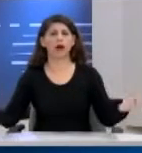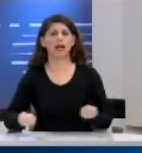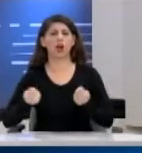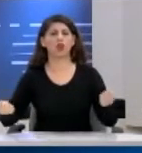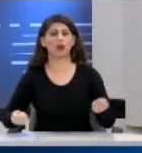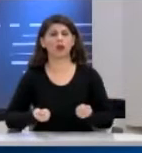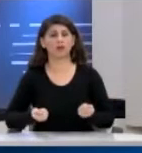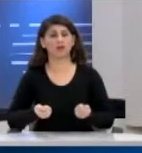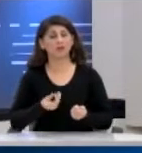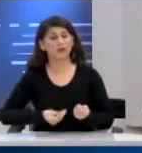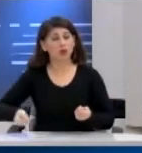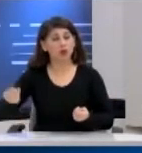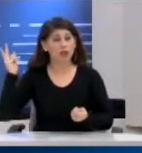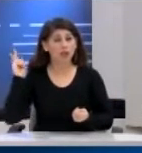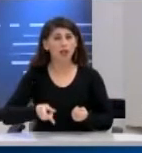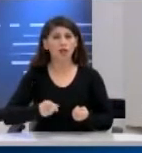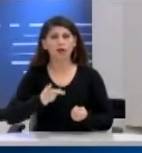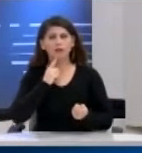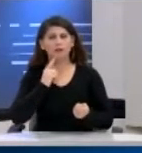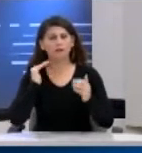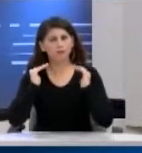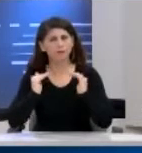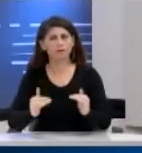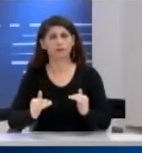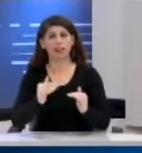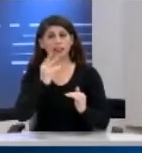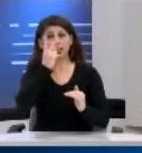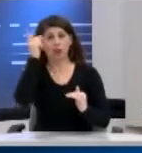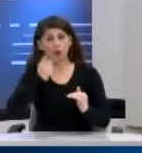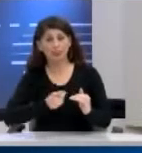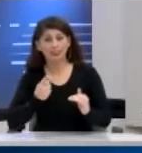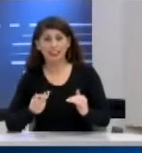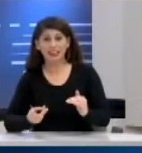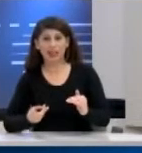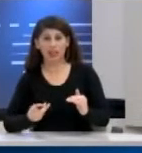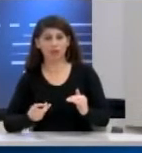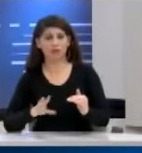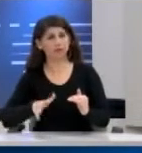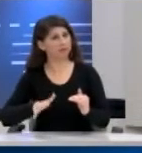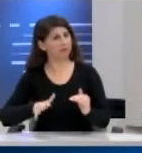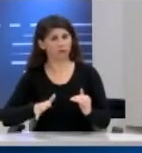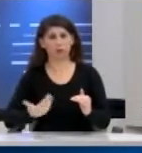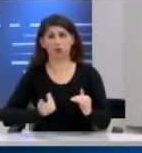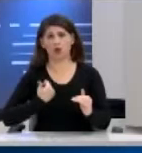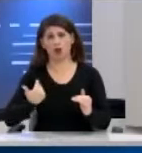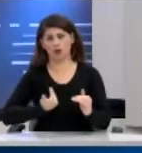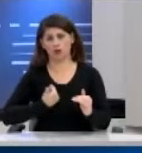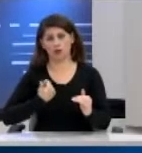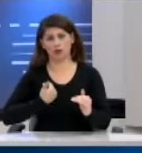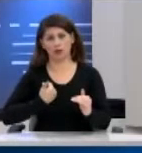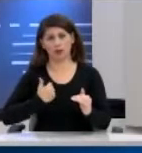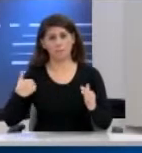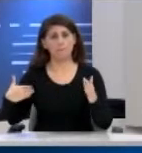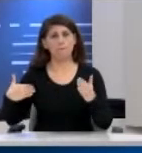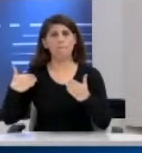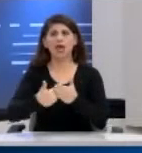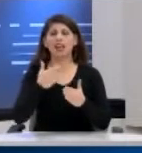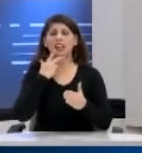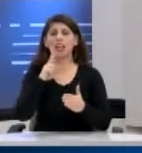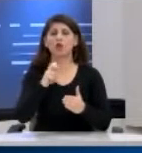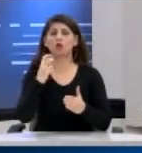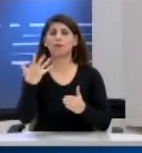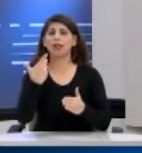χειρότερα, στην ίδια κατάσταση βρίσκονταν τα 2/3 σχεδόν των νέων ως 25